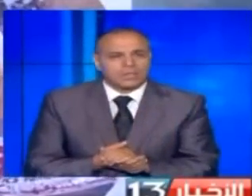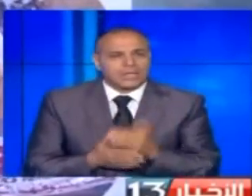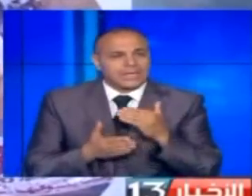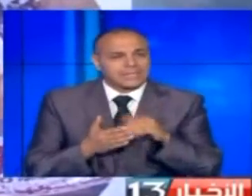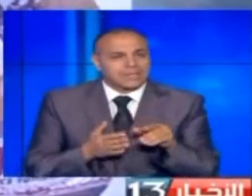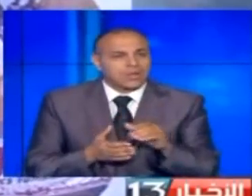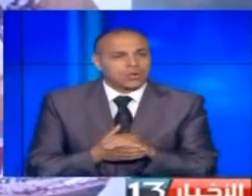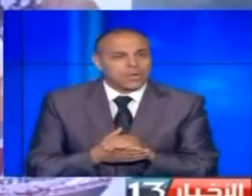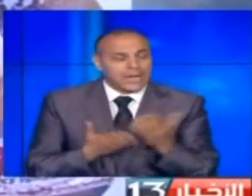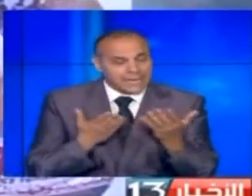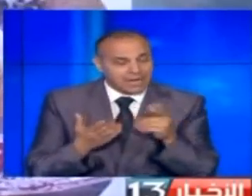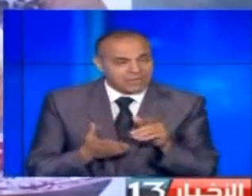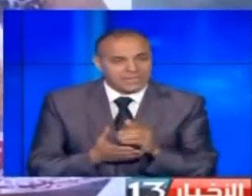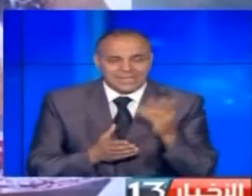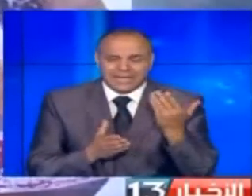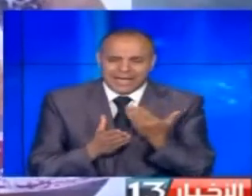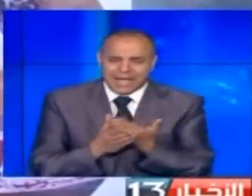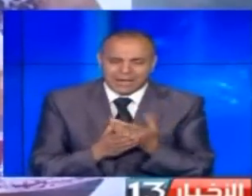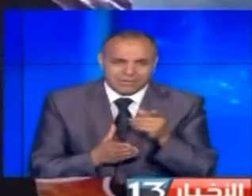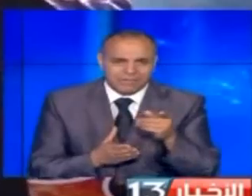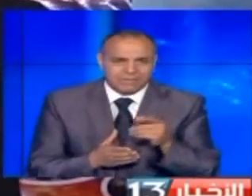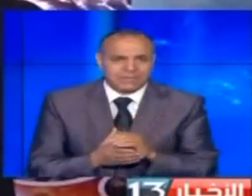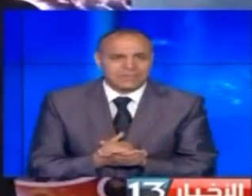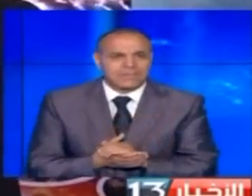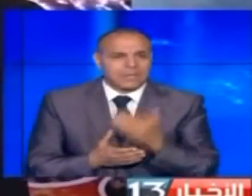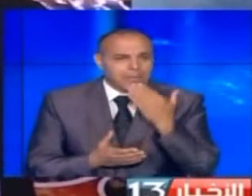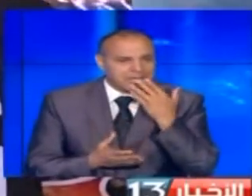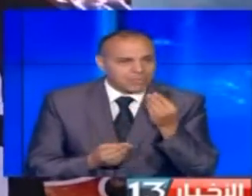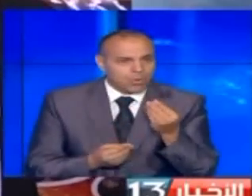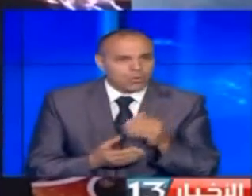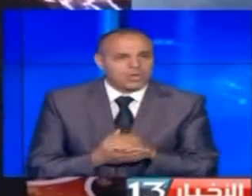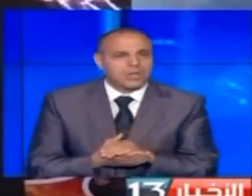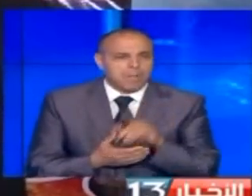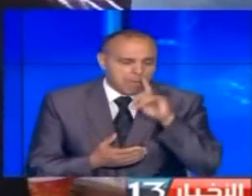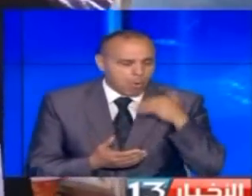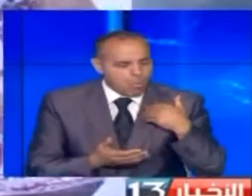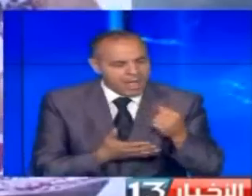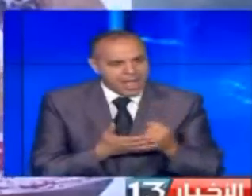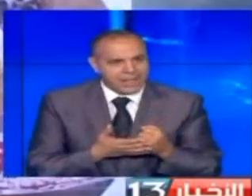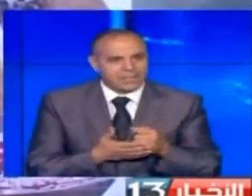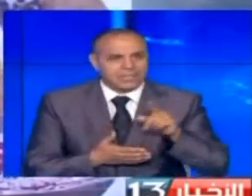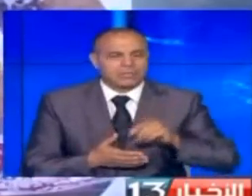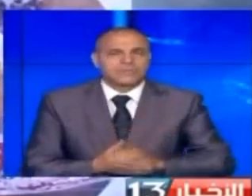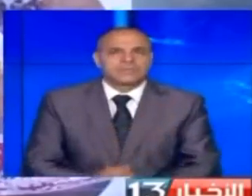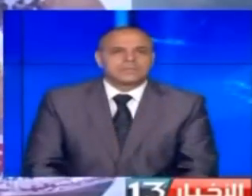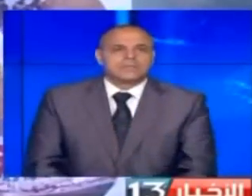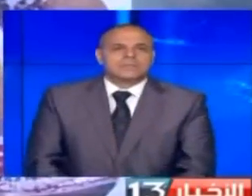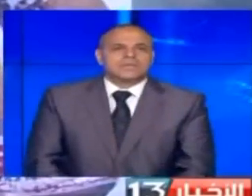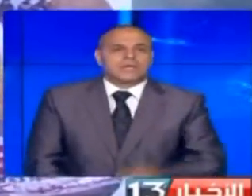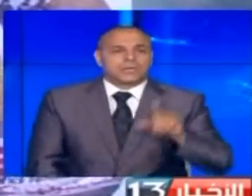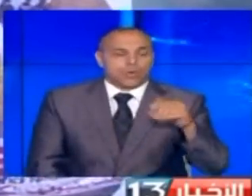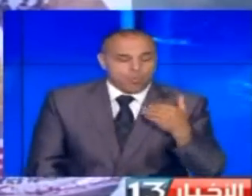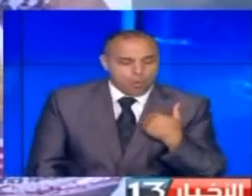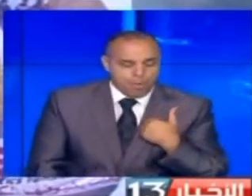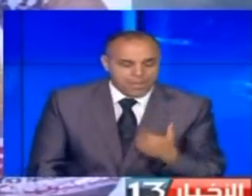نخدم نقرا فيه، معهد ابن سينا بوسكي. نشكر والدي زادة بابا وامي اللي عاونوني يوم العلم، مثل يوم مهم بالنسبة